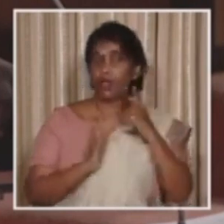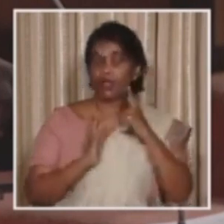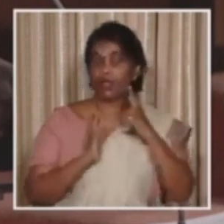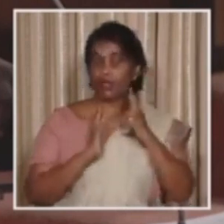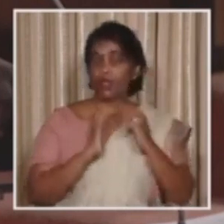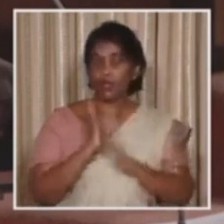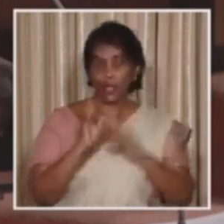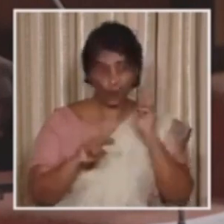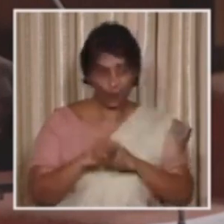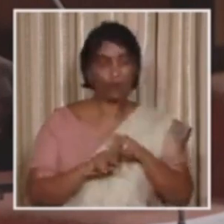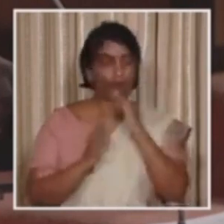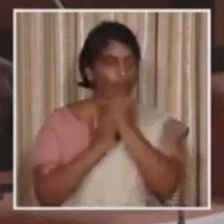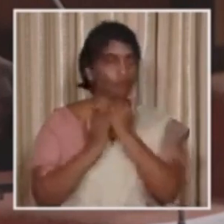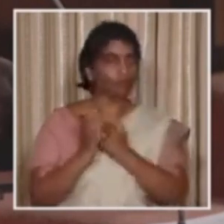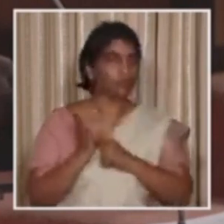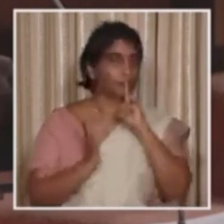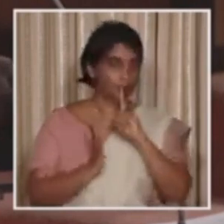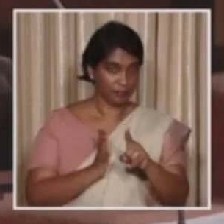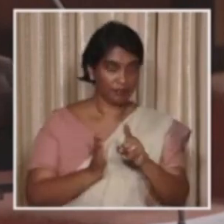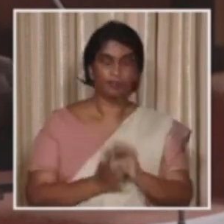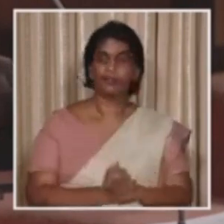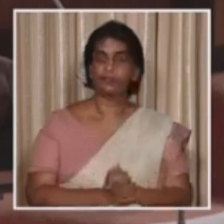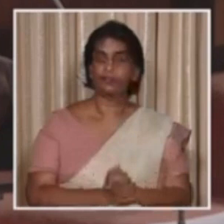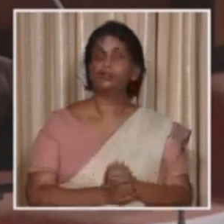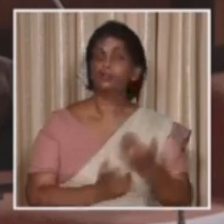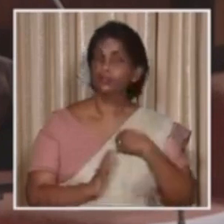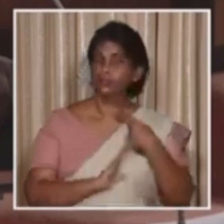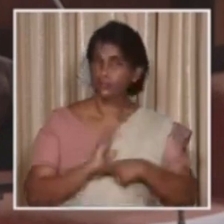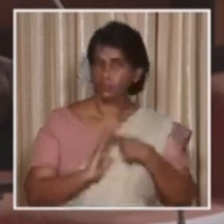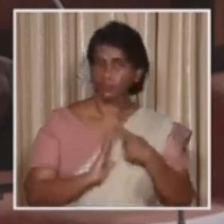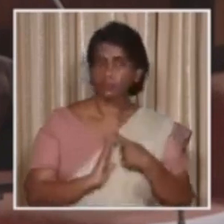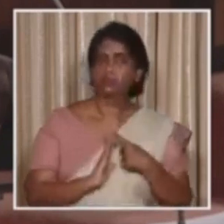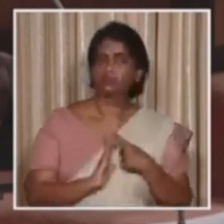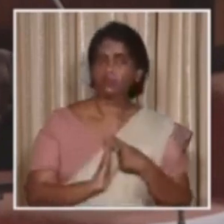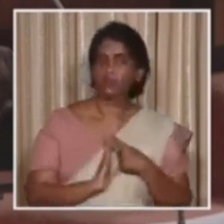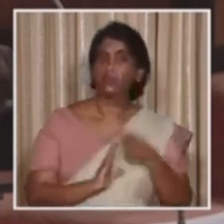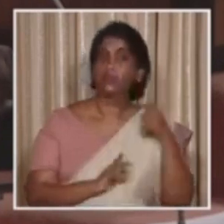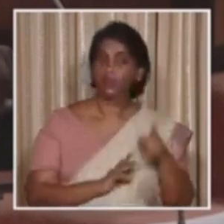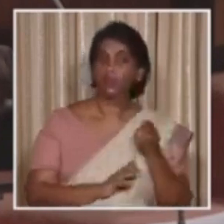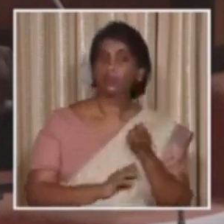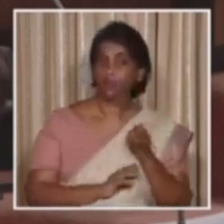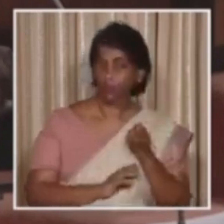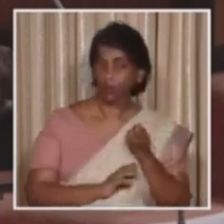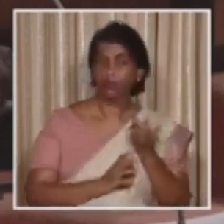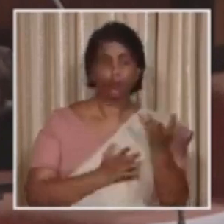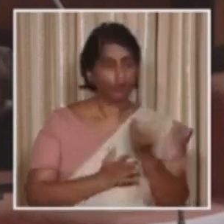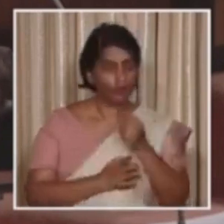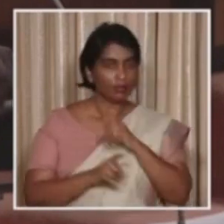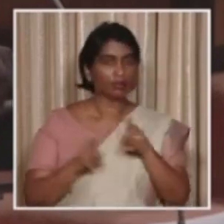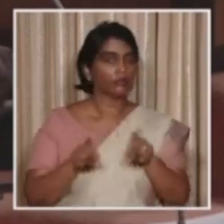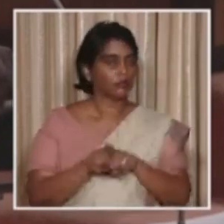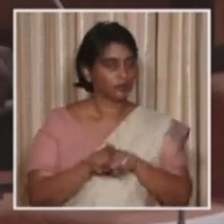நிபந்தனை விதித்திருக்கிறது. எங்களுடைய நாட்டிலே இந்த நிதியை பெறுவதற்கு பல கஷ்டங்கள்